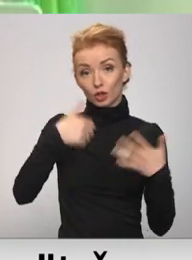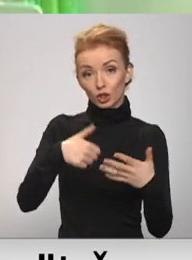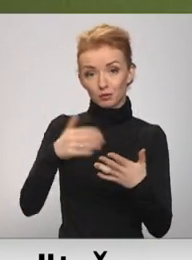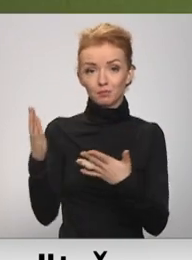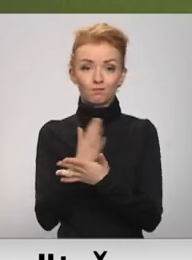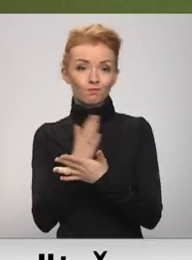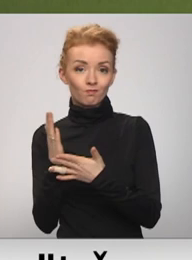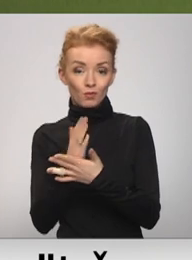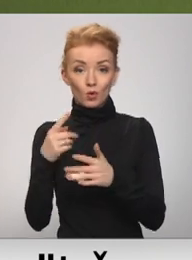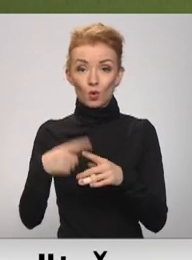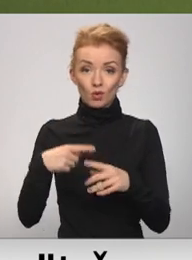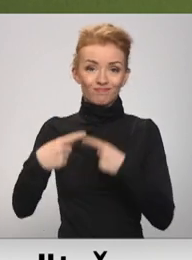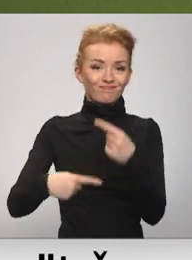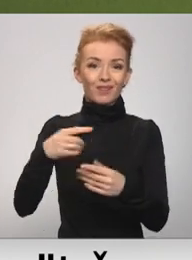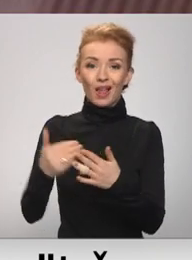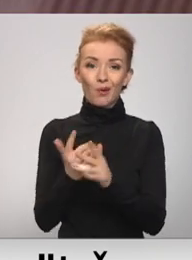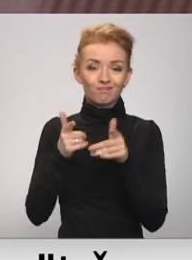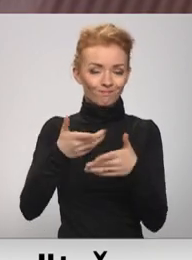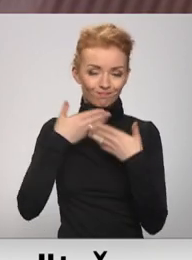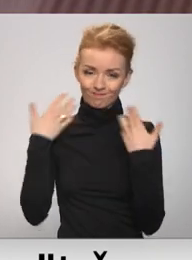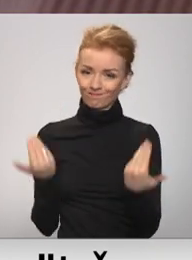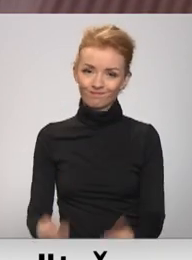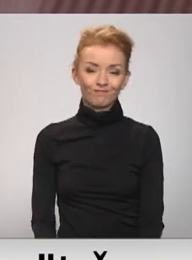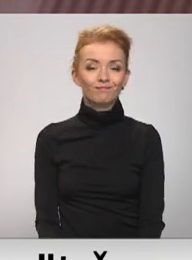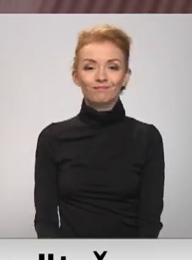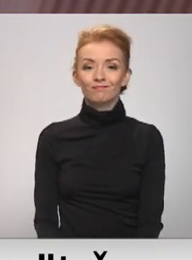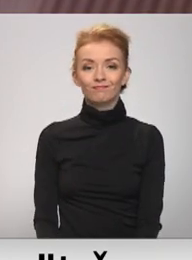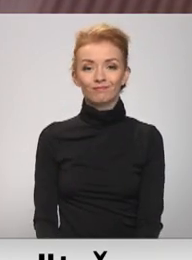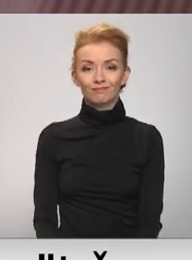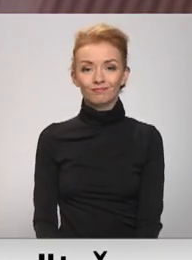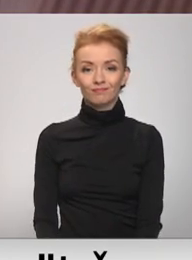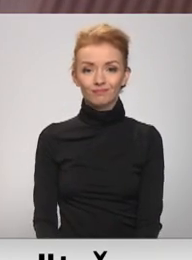60 gadiem un pērstecības viņiem nesot. Ines Ķester, Aigars Breč, TV Kurzeme.